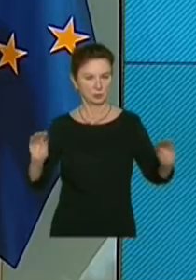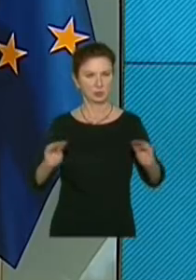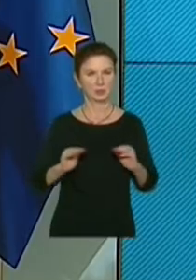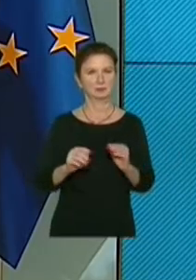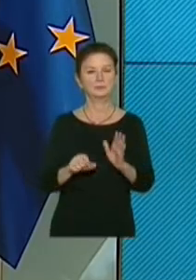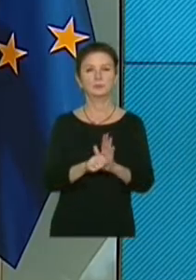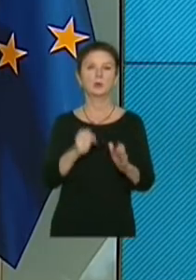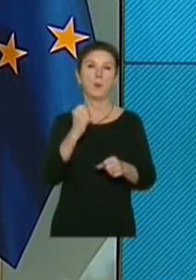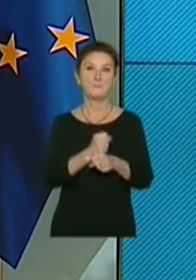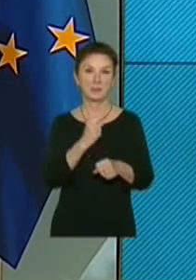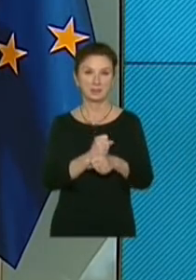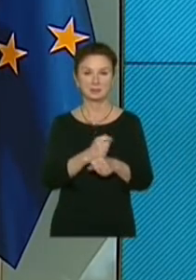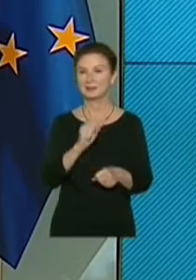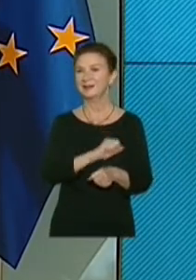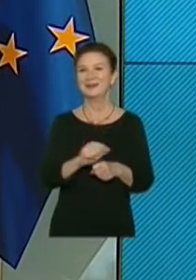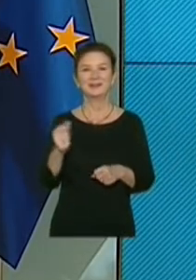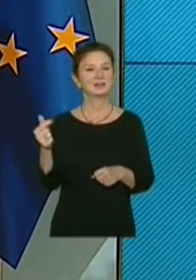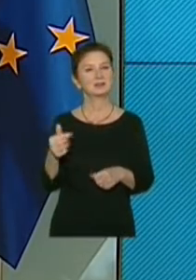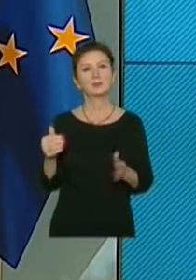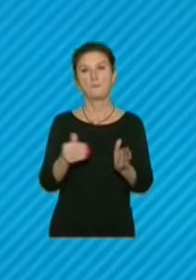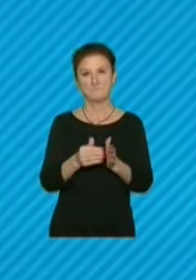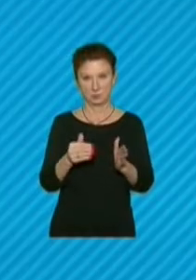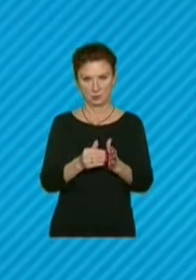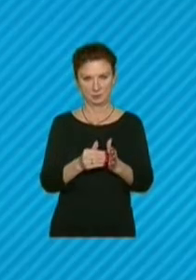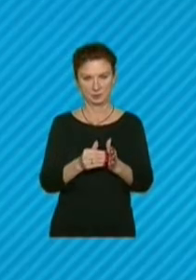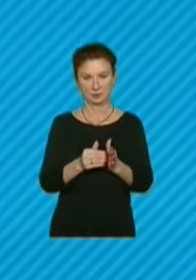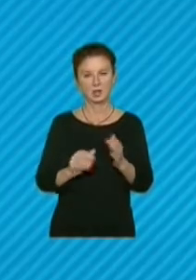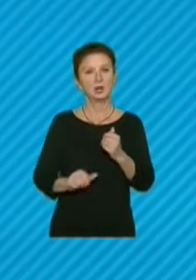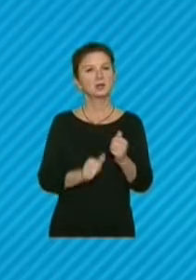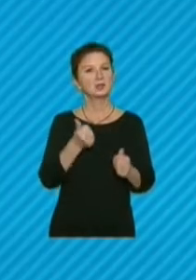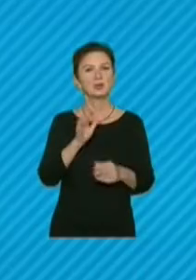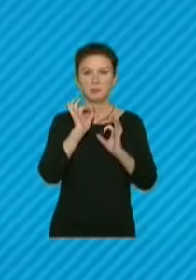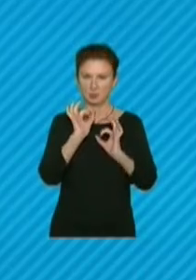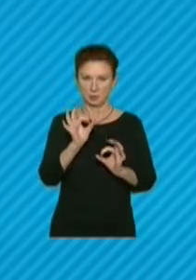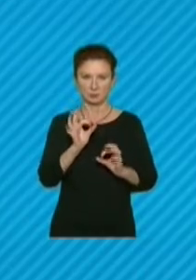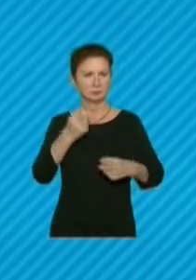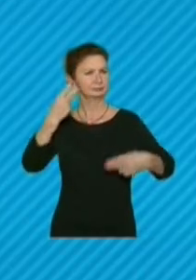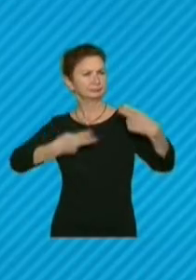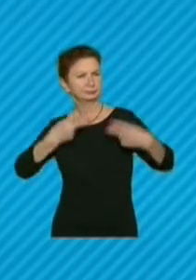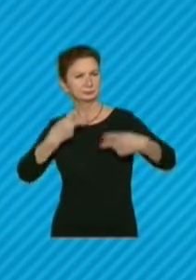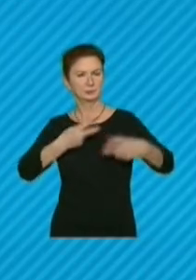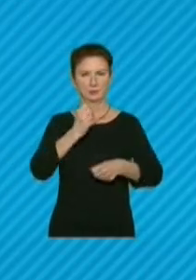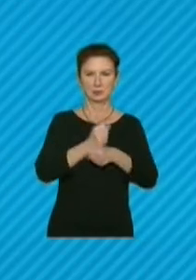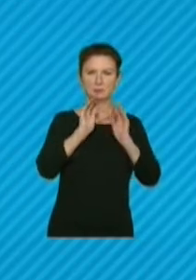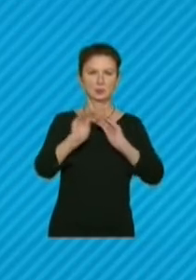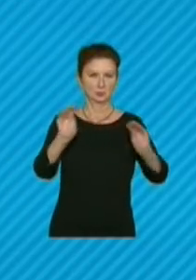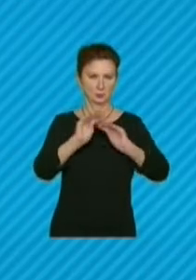w tym przypadku niezbędny, żeby w jak najbardziej skuteczny sposób prowadzić pracę zdalną.